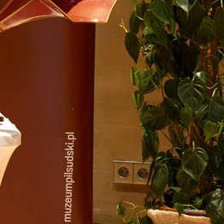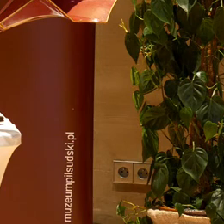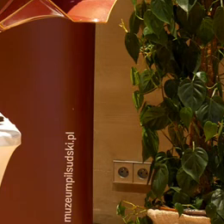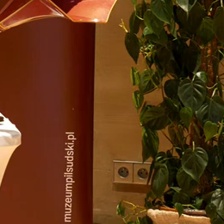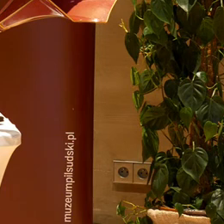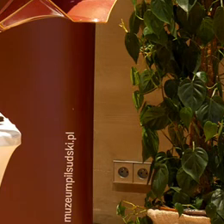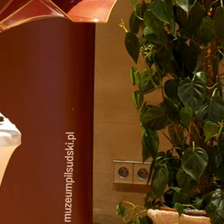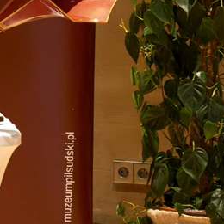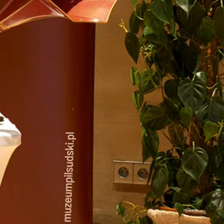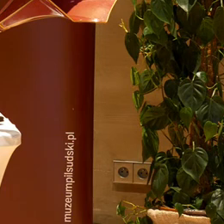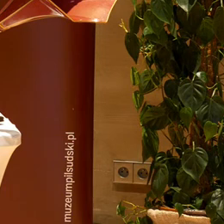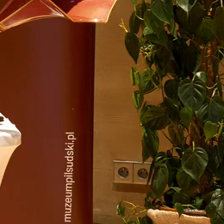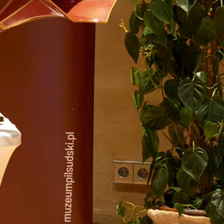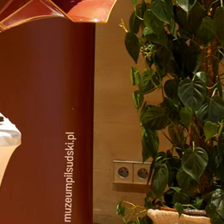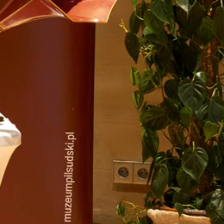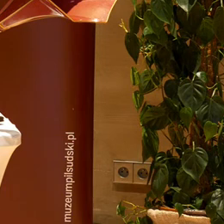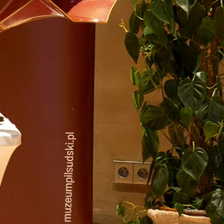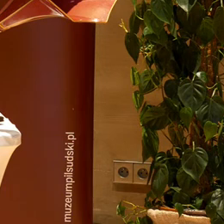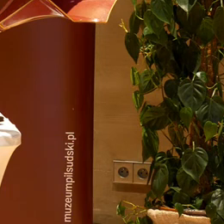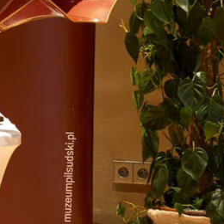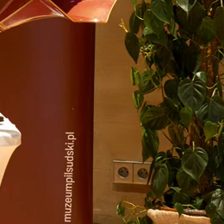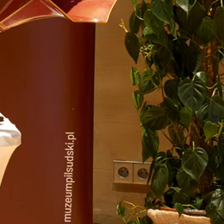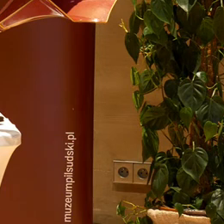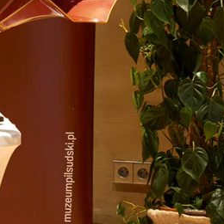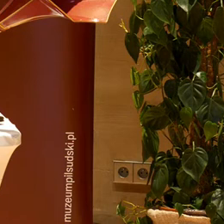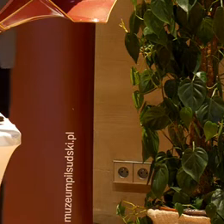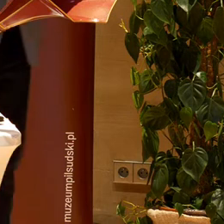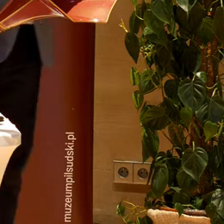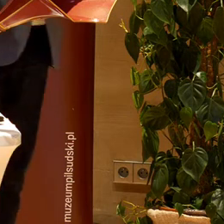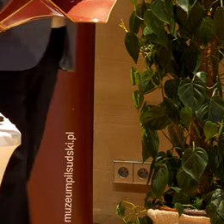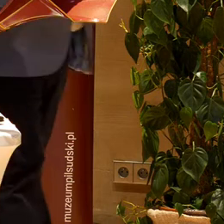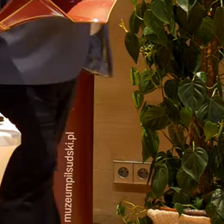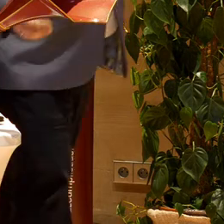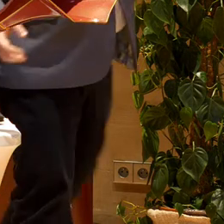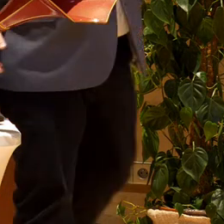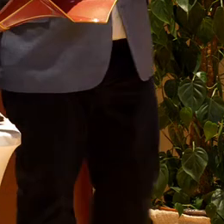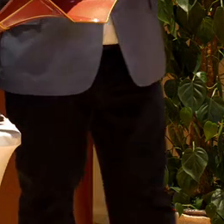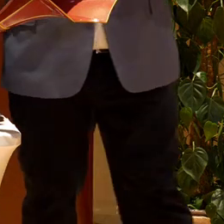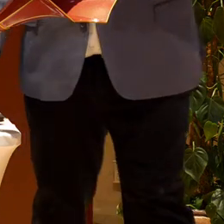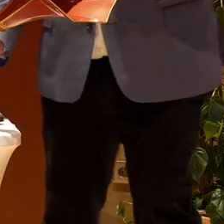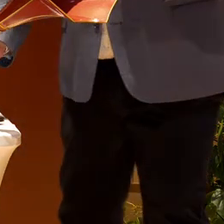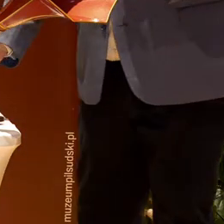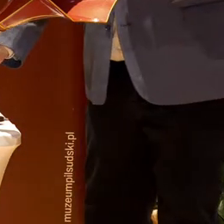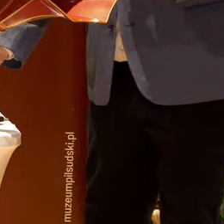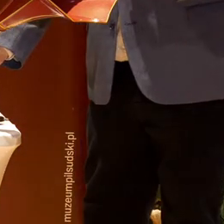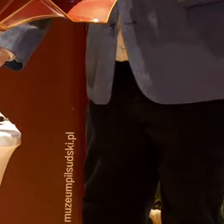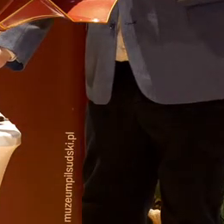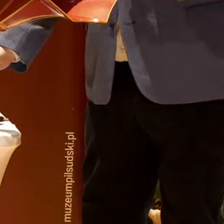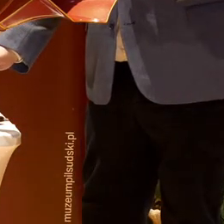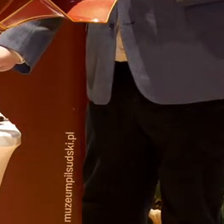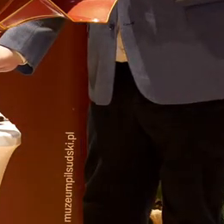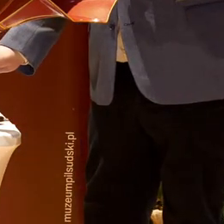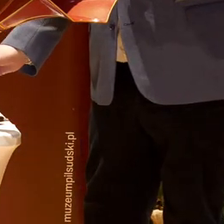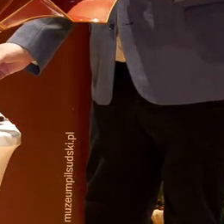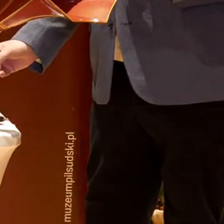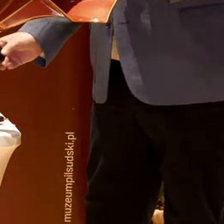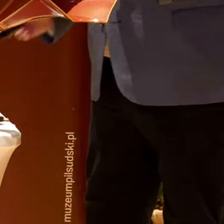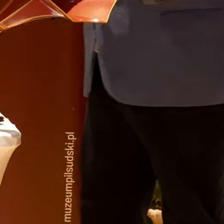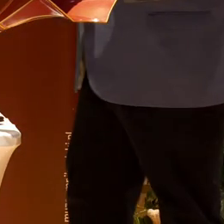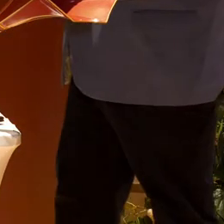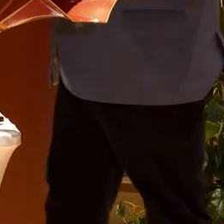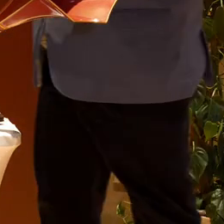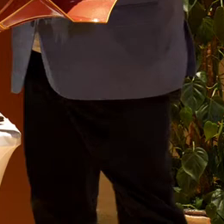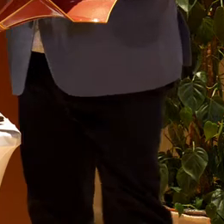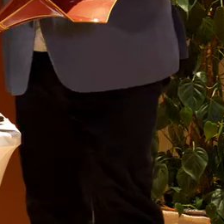Państwa nagranie po to, żeby też pokazać, jak taki fonograf gra, tak żebyśmy